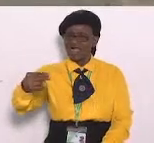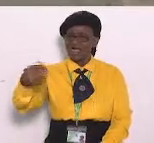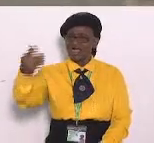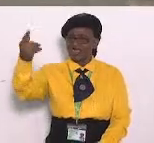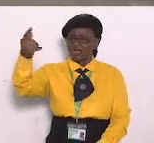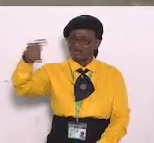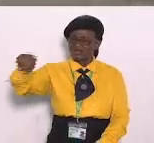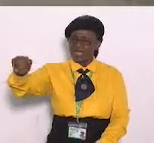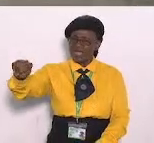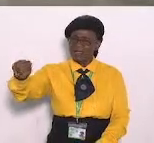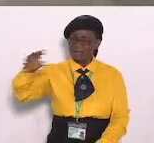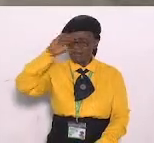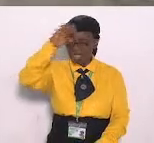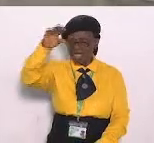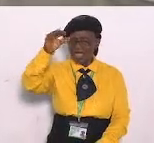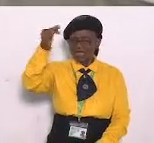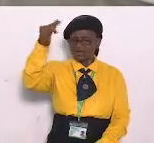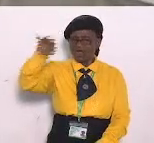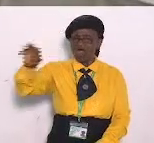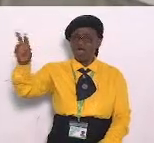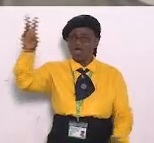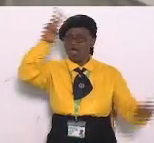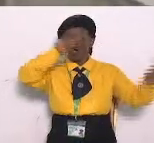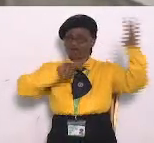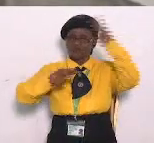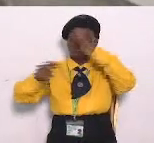Jéhovah l'homme de